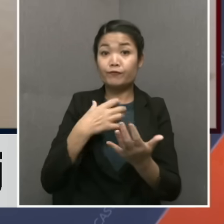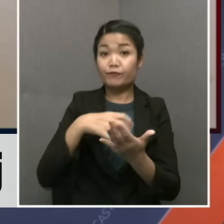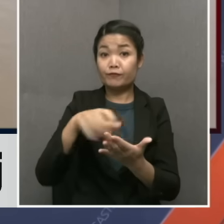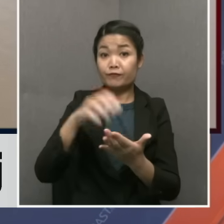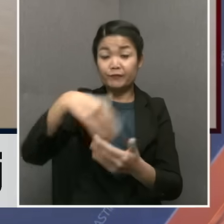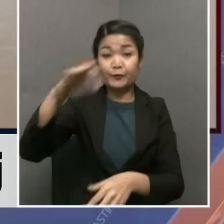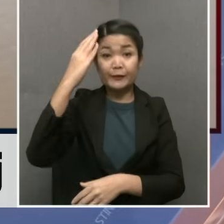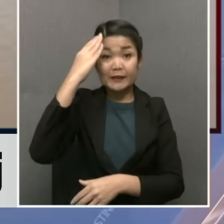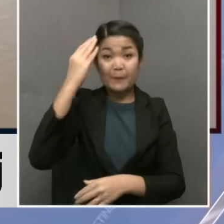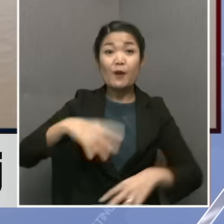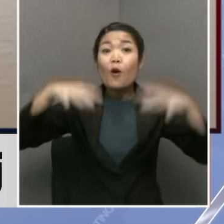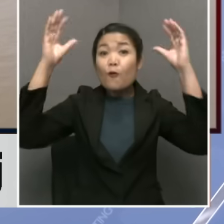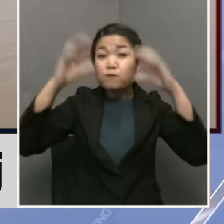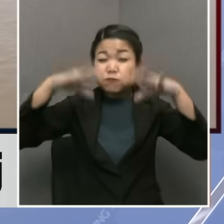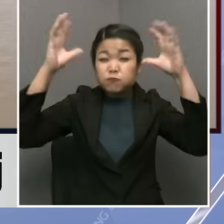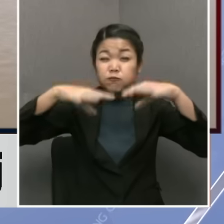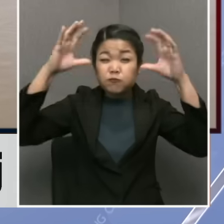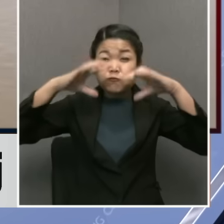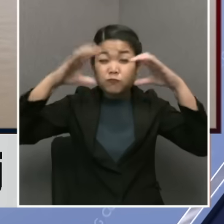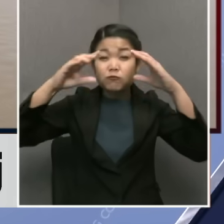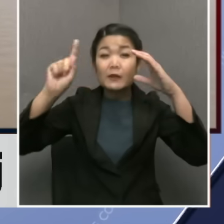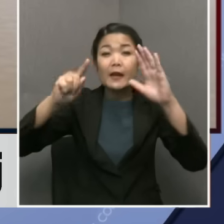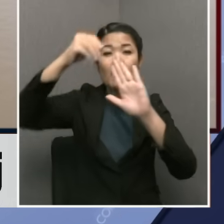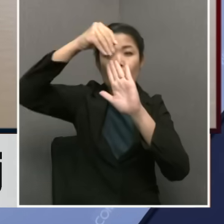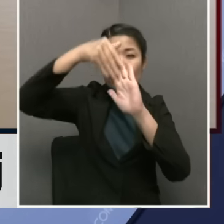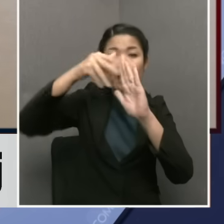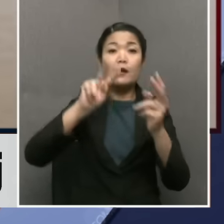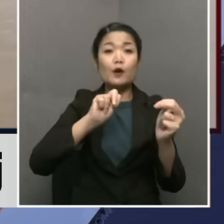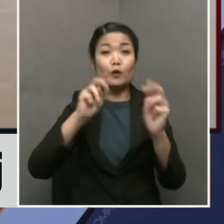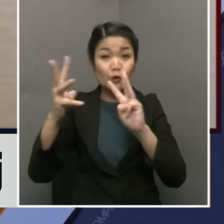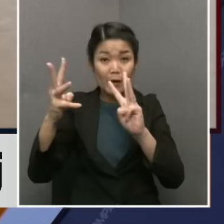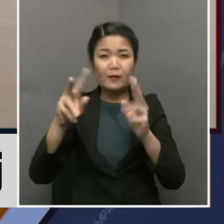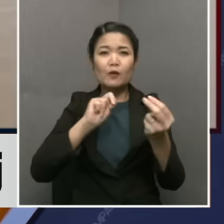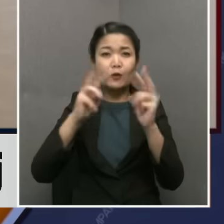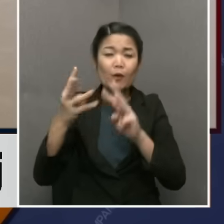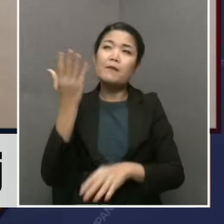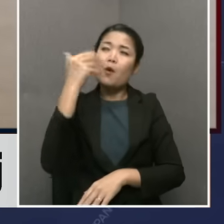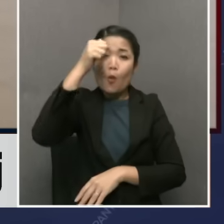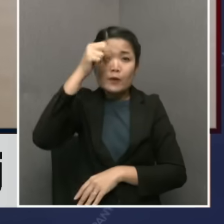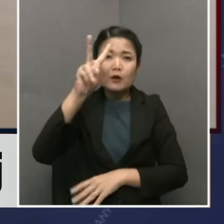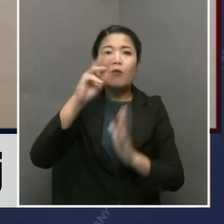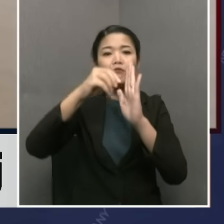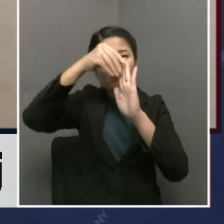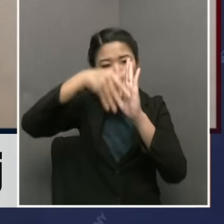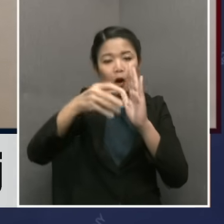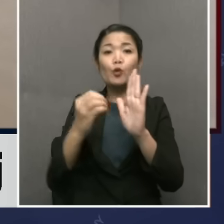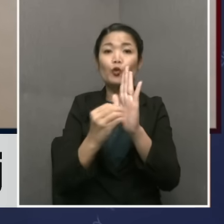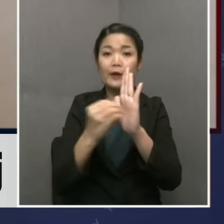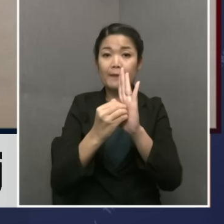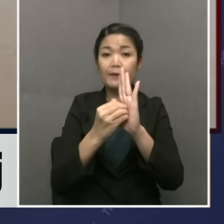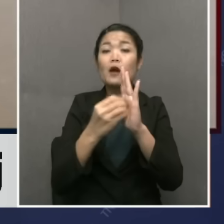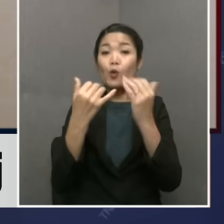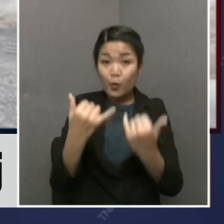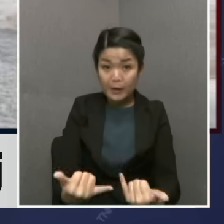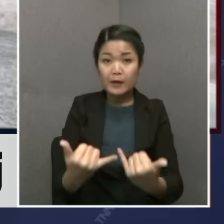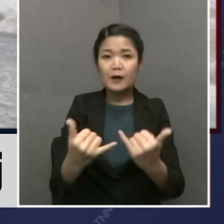ว่าร่องฝนนะร่องฝนก็จะเลื่อนลงมาที่นครสวรรค์นะเมื่อมื่อ 2วันที่แล้วนี่เลื่อนลงมาที่กรุงเทพฯด้วยนะครับตอนนี้ก็วัน